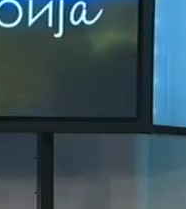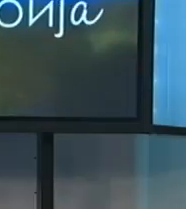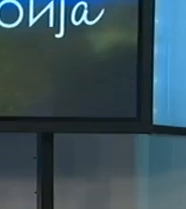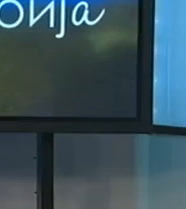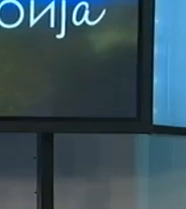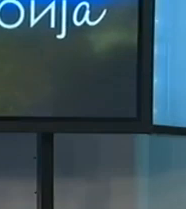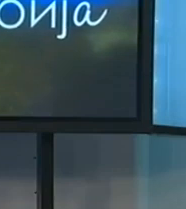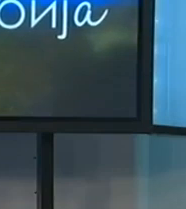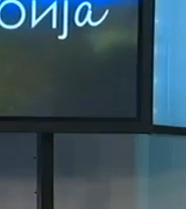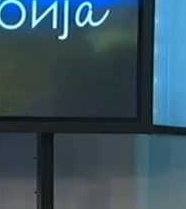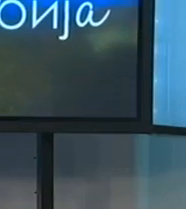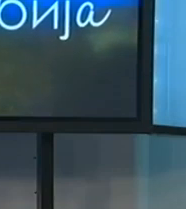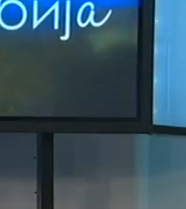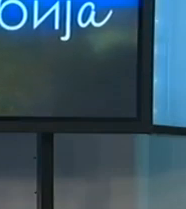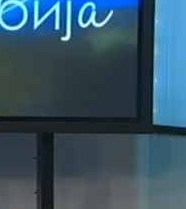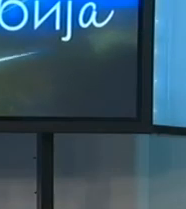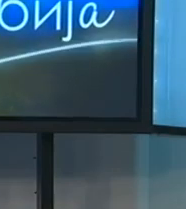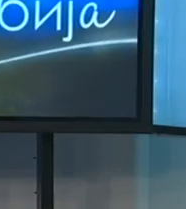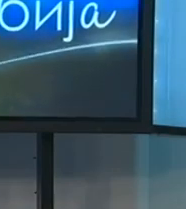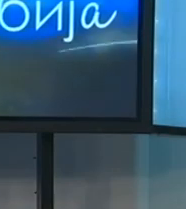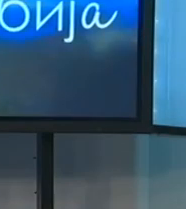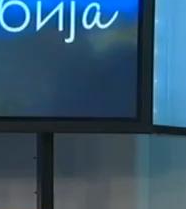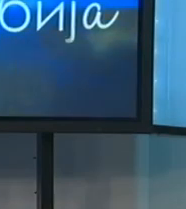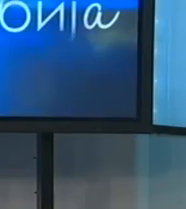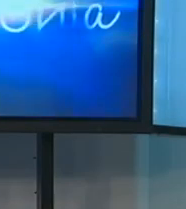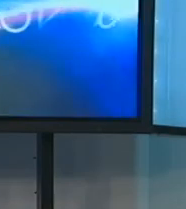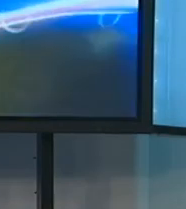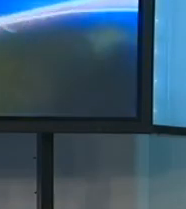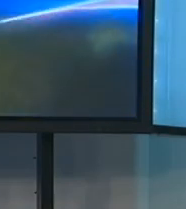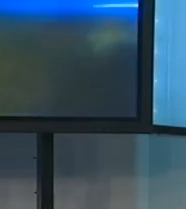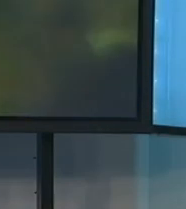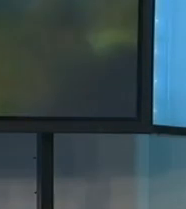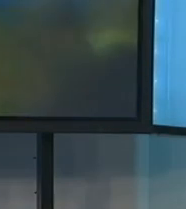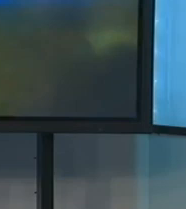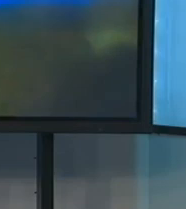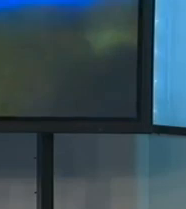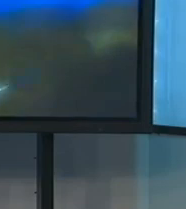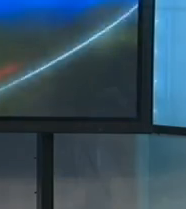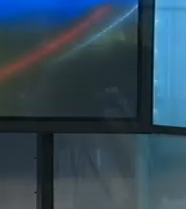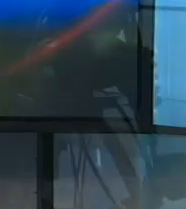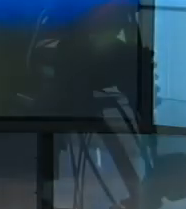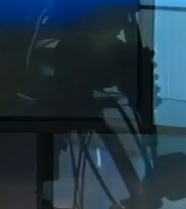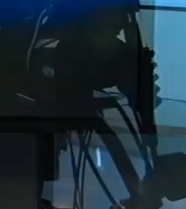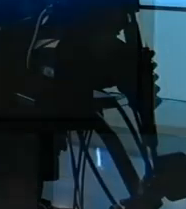Gledali ste emisiju Ovo je Srbija. Na programu smo i sutra oko 15 časova. Hvala vam na pažnji i doviđenja.